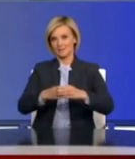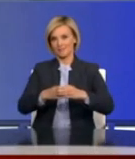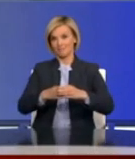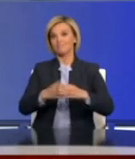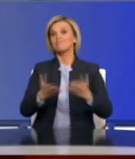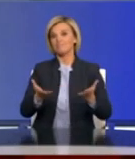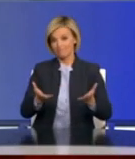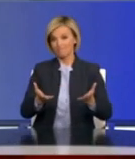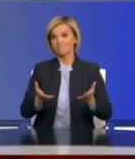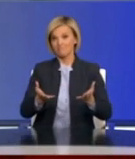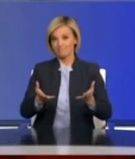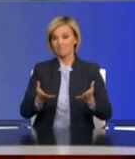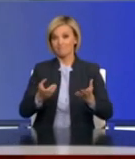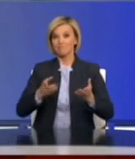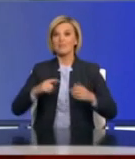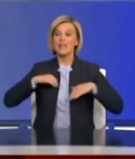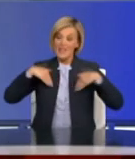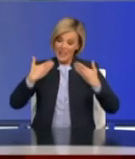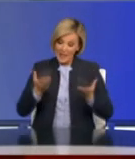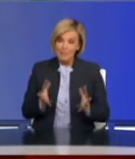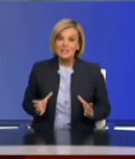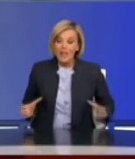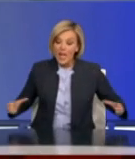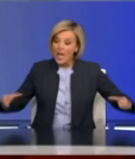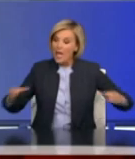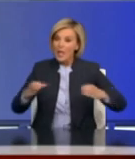Είμαστε στο «εμείς» και όχι στο «εγώ».